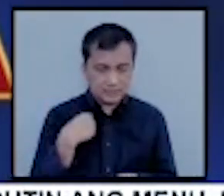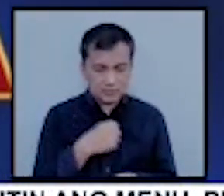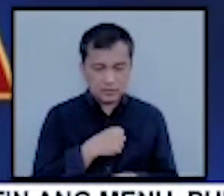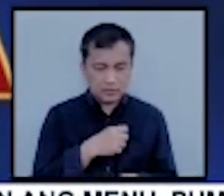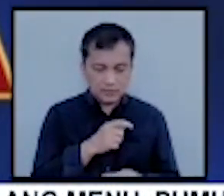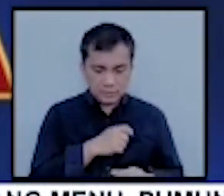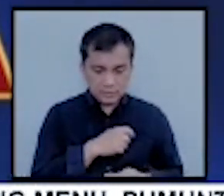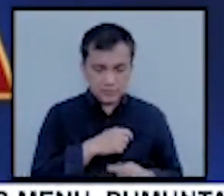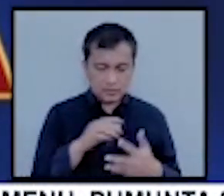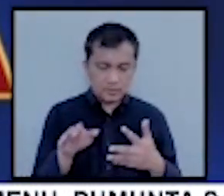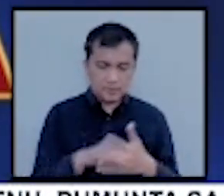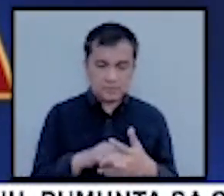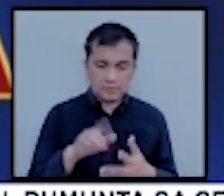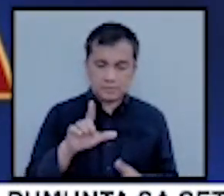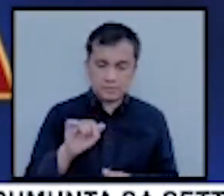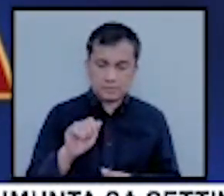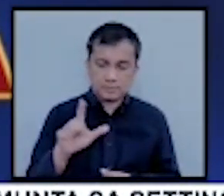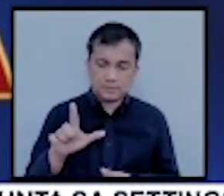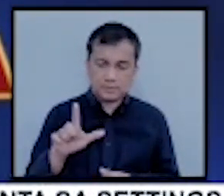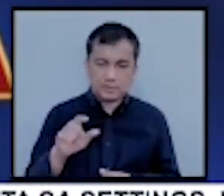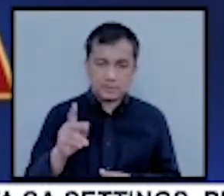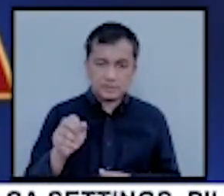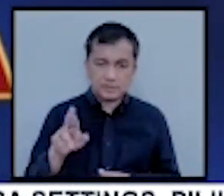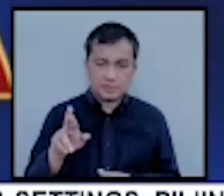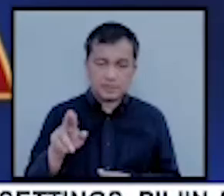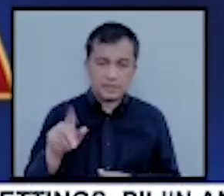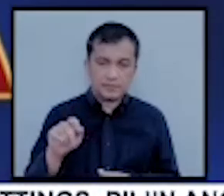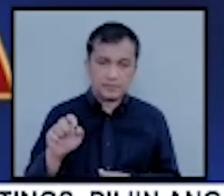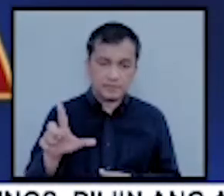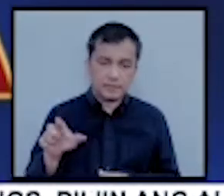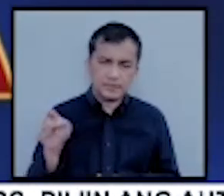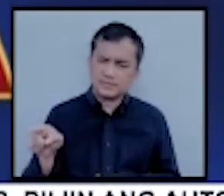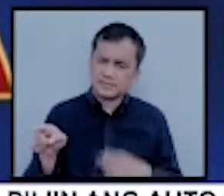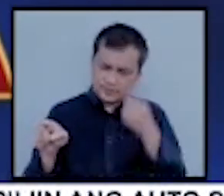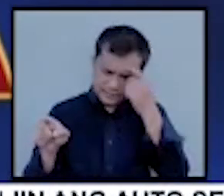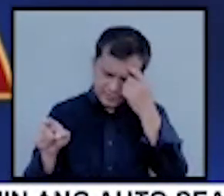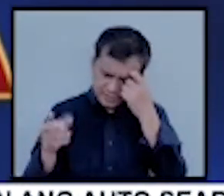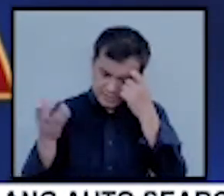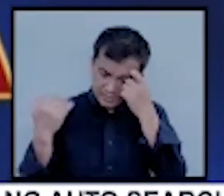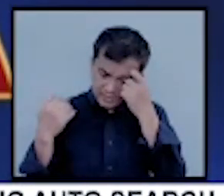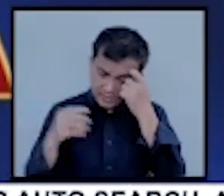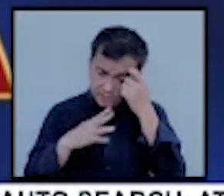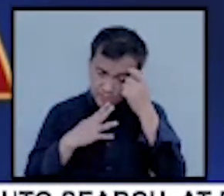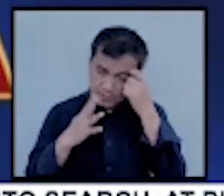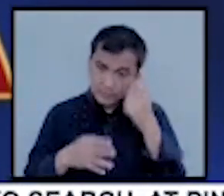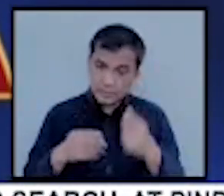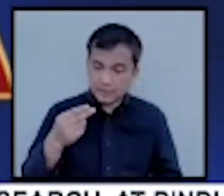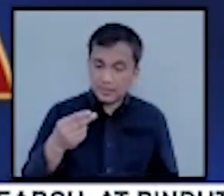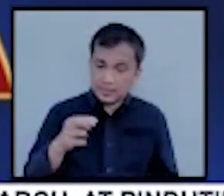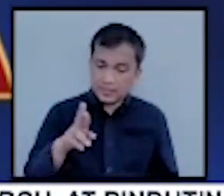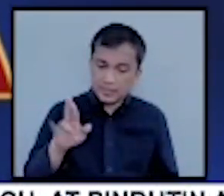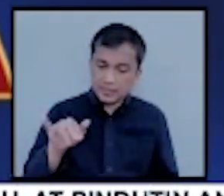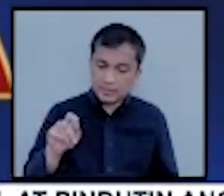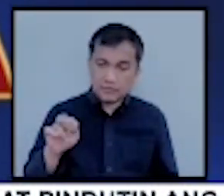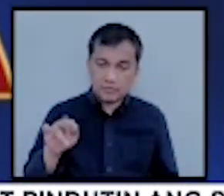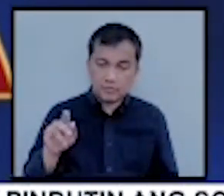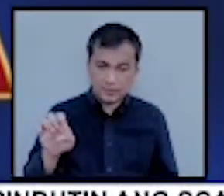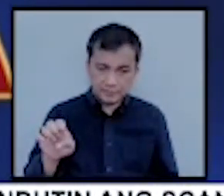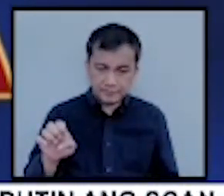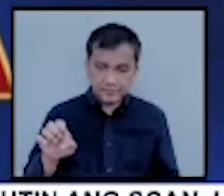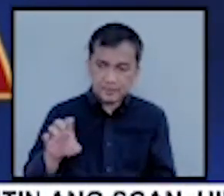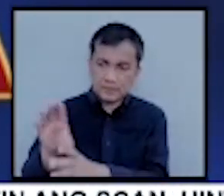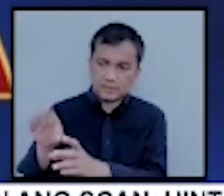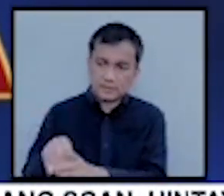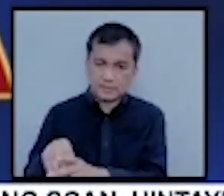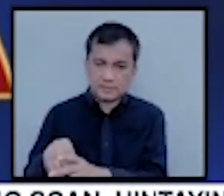niya ng kaso ng libelo at cyber libel, si dating spokesperson Harry Roque at kasama na rin